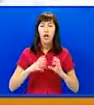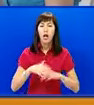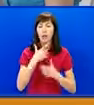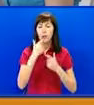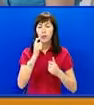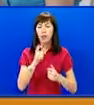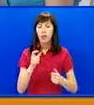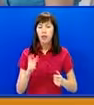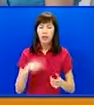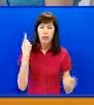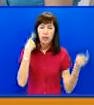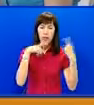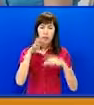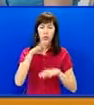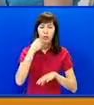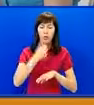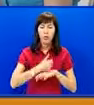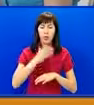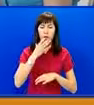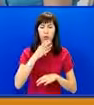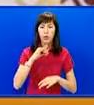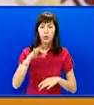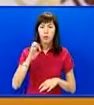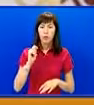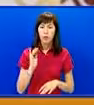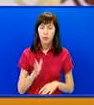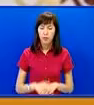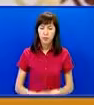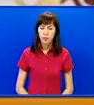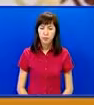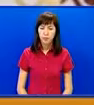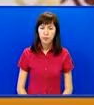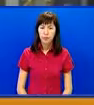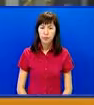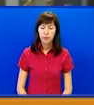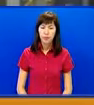Тулган». Автор идеи – аким Южного Казахстана Жансейит Тюймебаев.